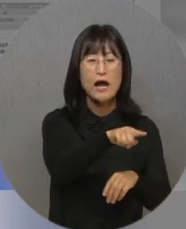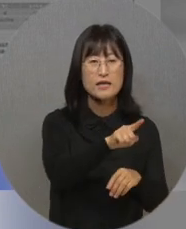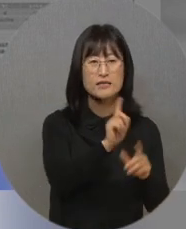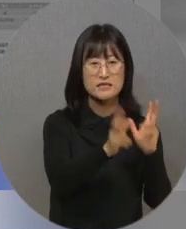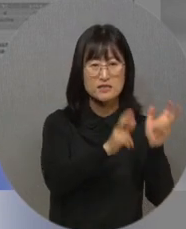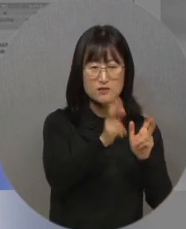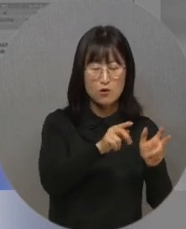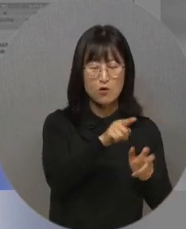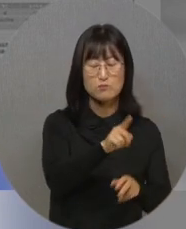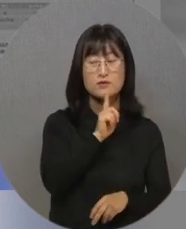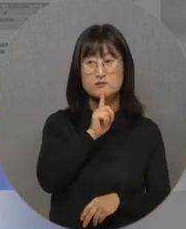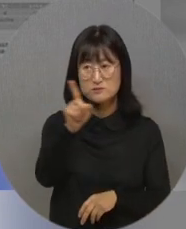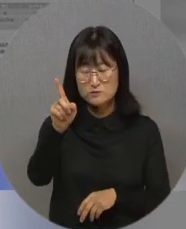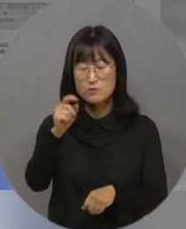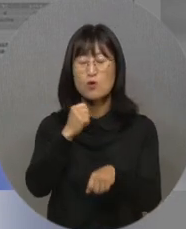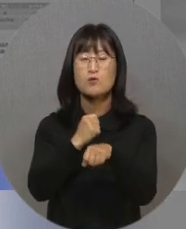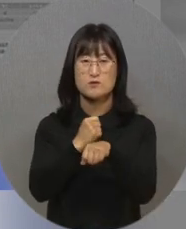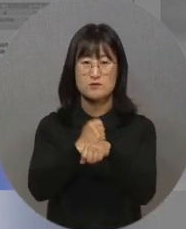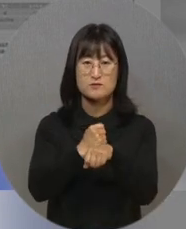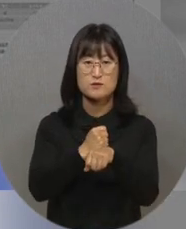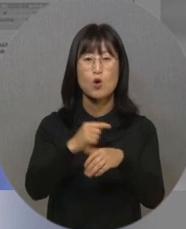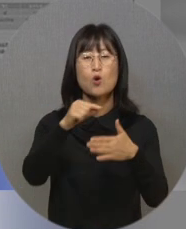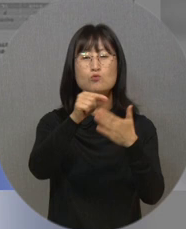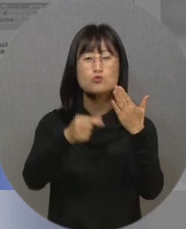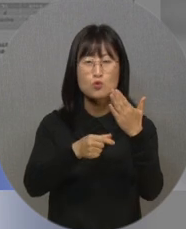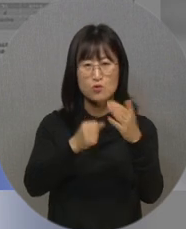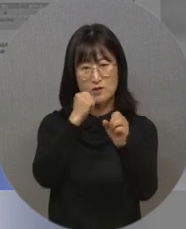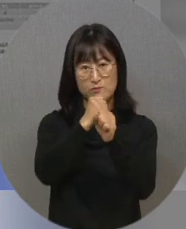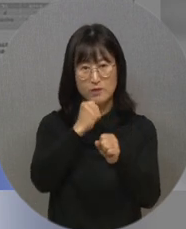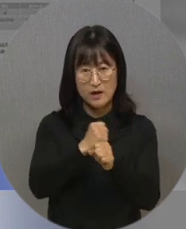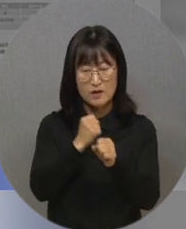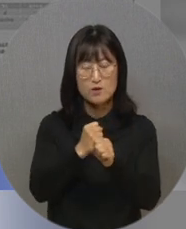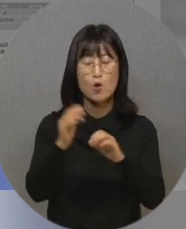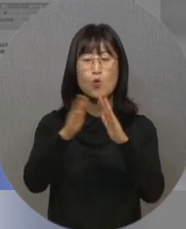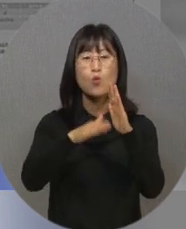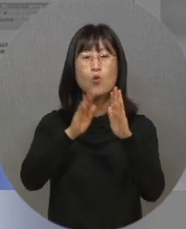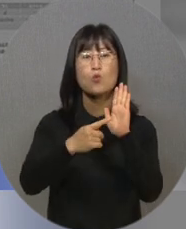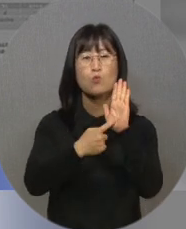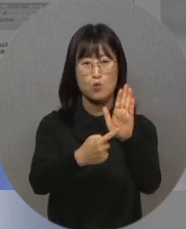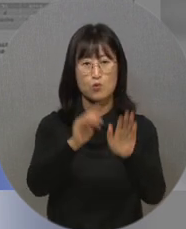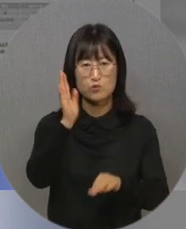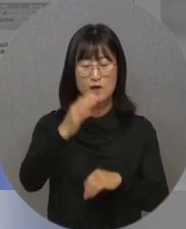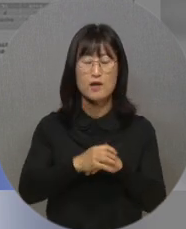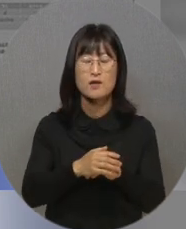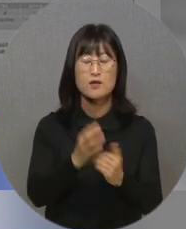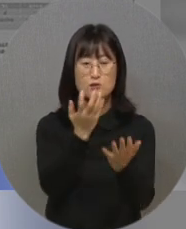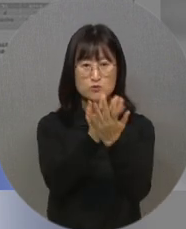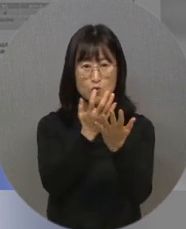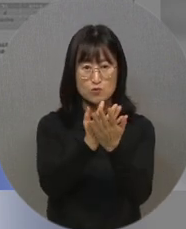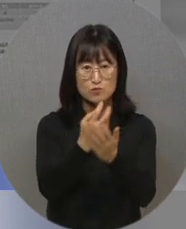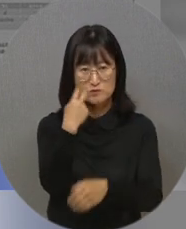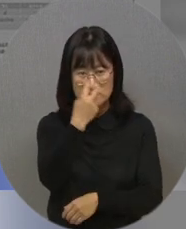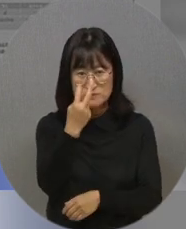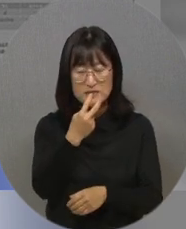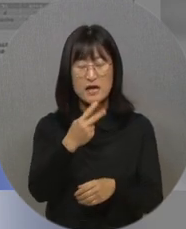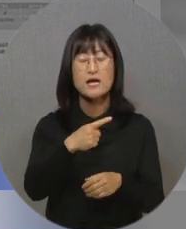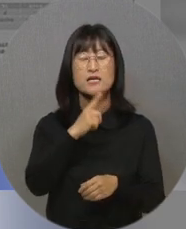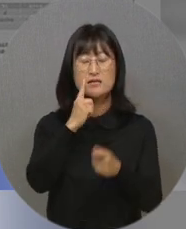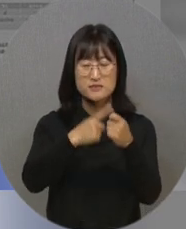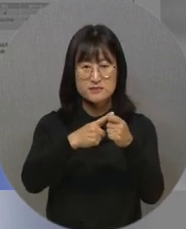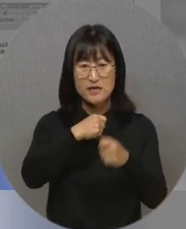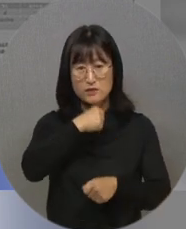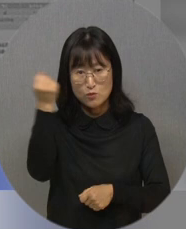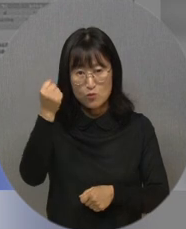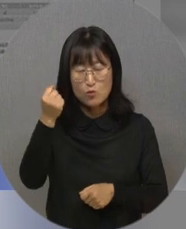평생교육 프로그램 공모를 개최합니다 공모전은 1차 프로그램에 대한 서류 심사와 1차 예선을 통과한